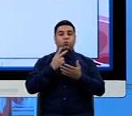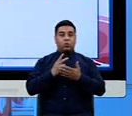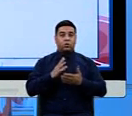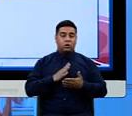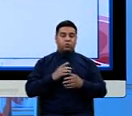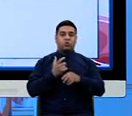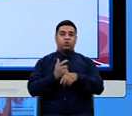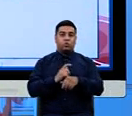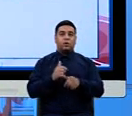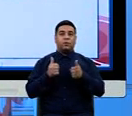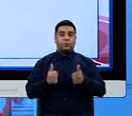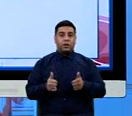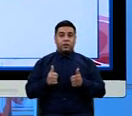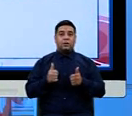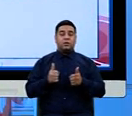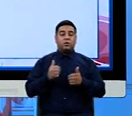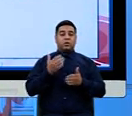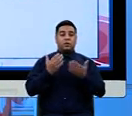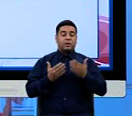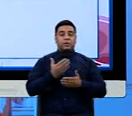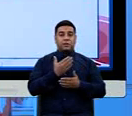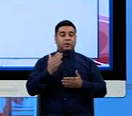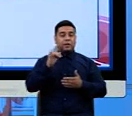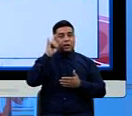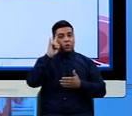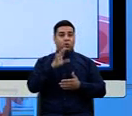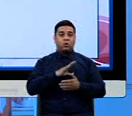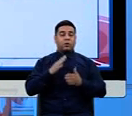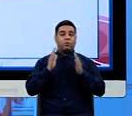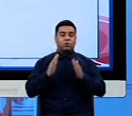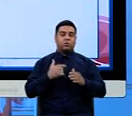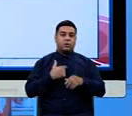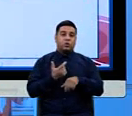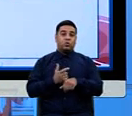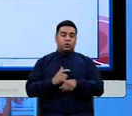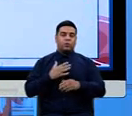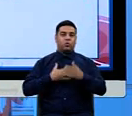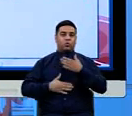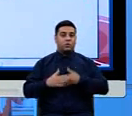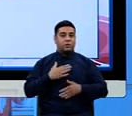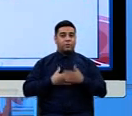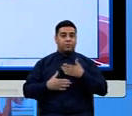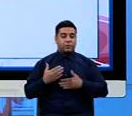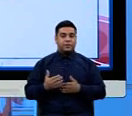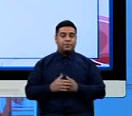oldingizmi? Juda yaxshi. Siz agar mutlaqo xato qilmagan bo'lsangiz, men juda ham xursandman.